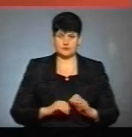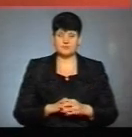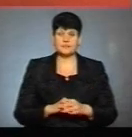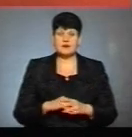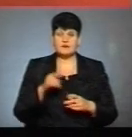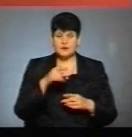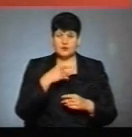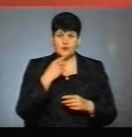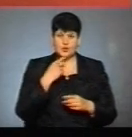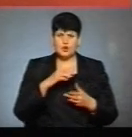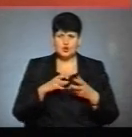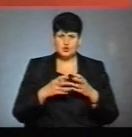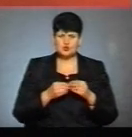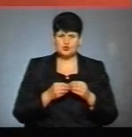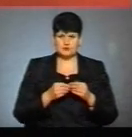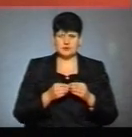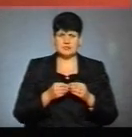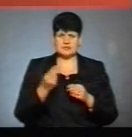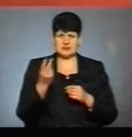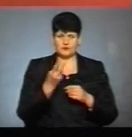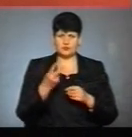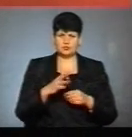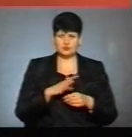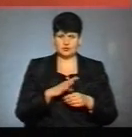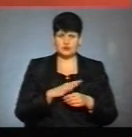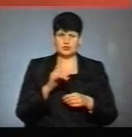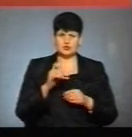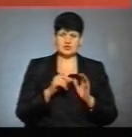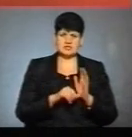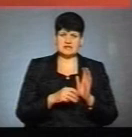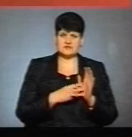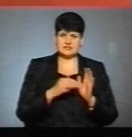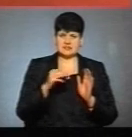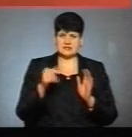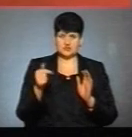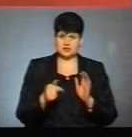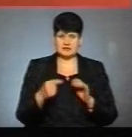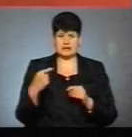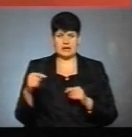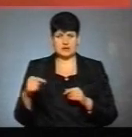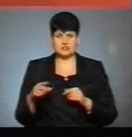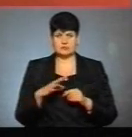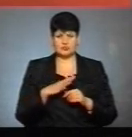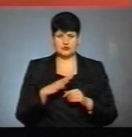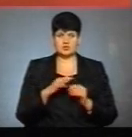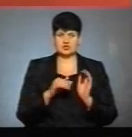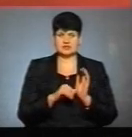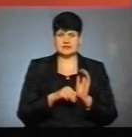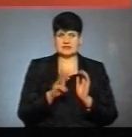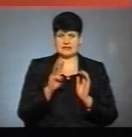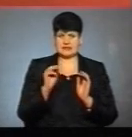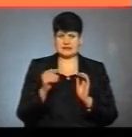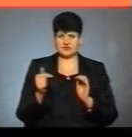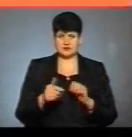За його словами, суми застав за двох з них становили 168 тисяч гривень, для інших двох – 63 тисячі